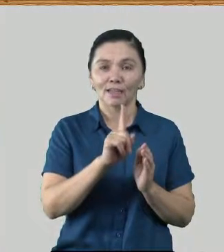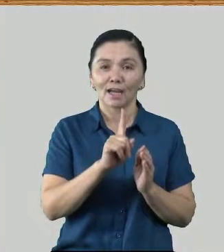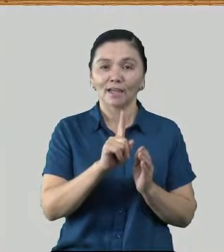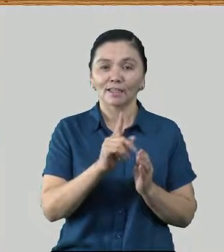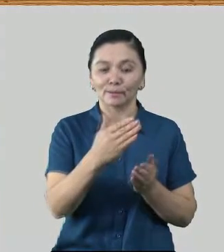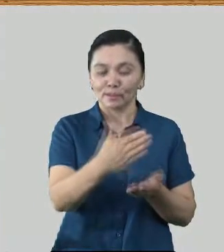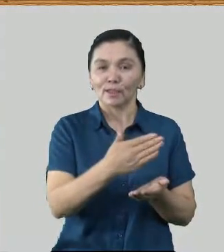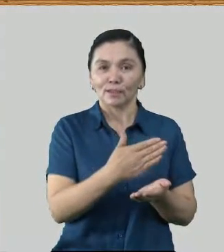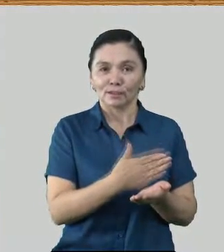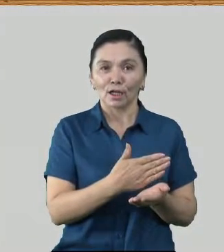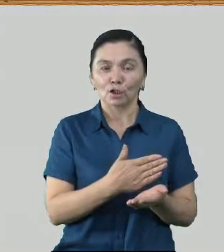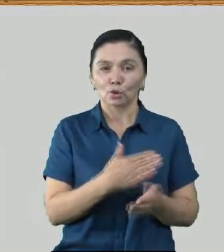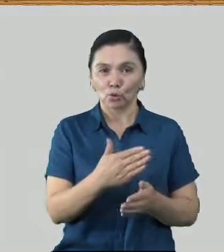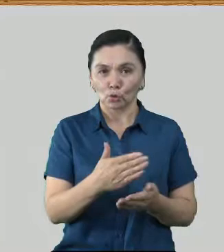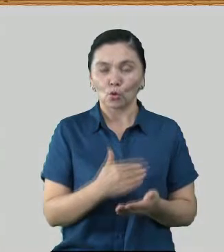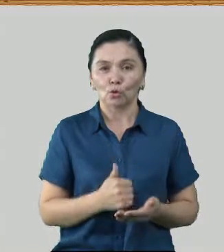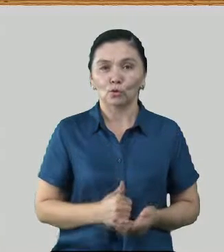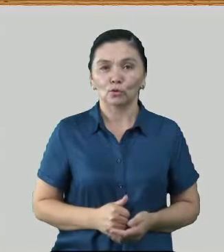Начинаем наш урок.